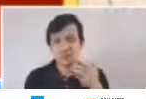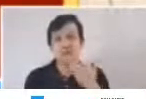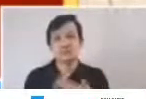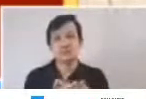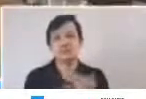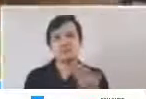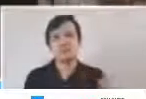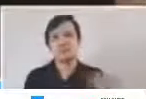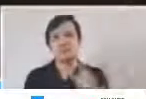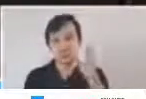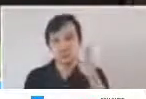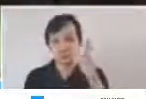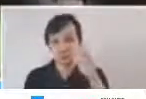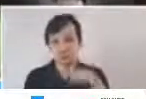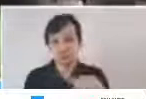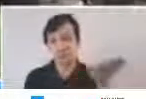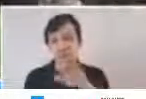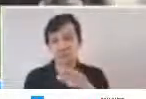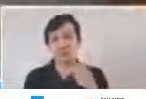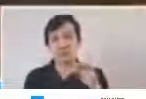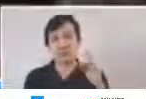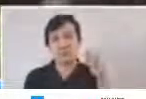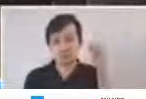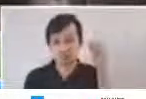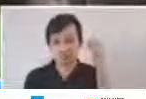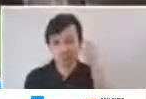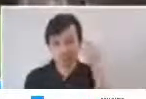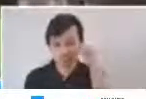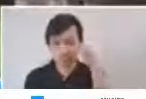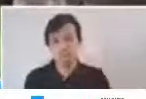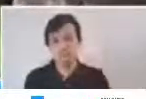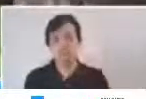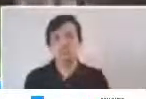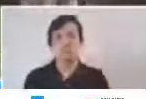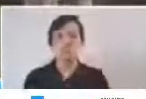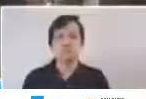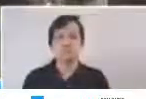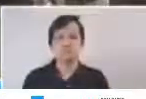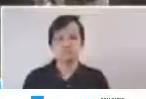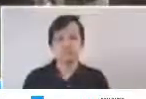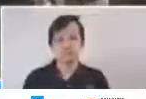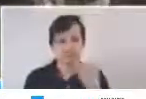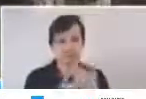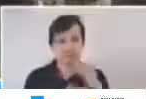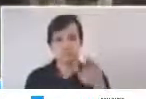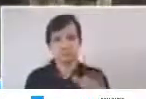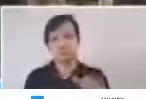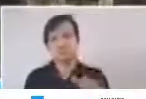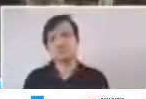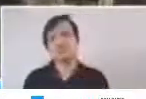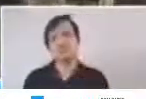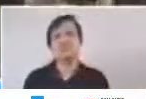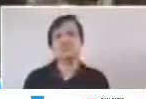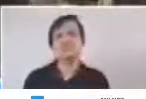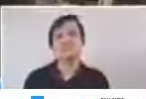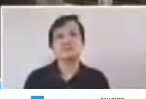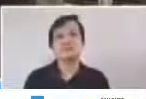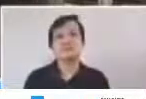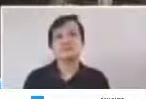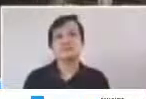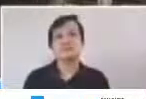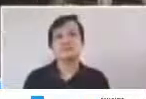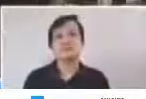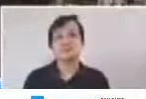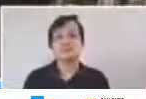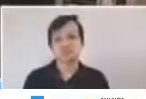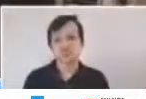Because binigyan po tayo ng approval ng IATF kahapon papuntang Cebu, Davao, Dumaguete at Cagayan de